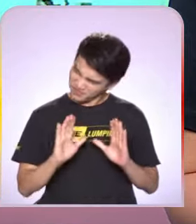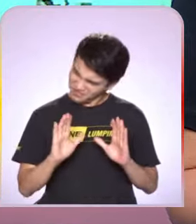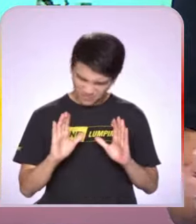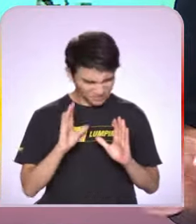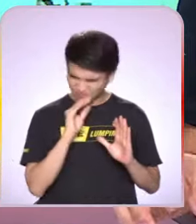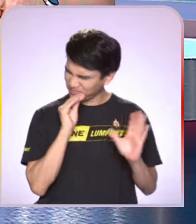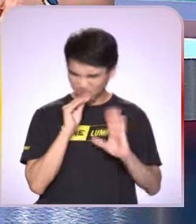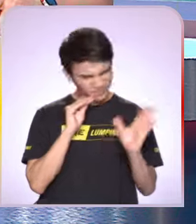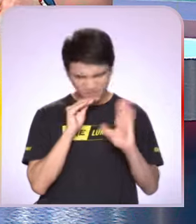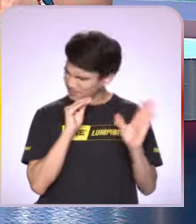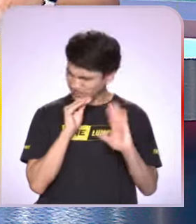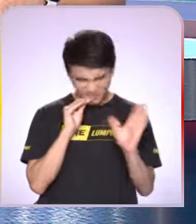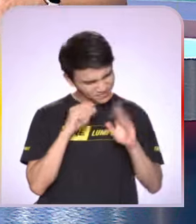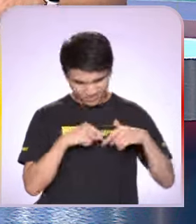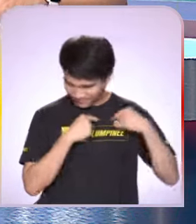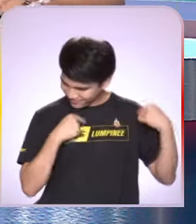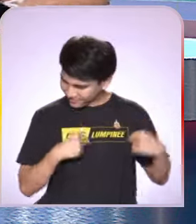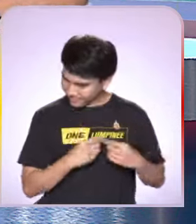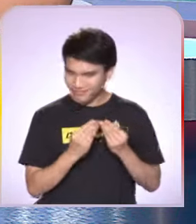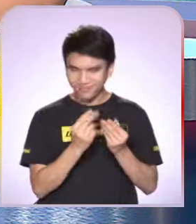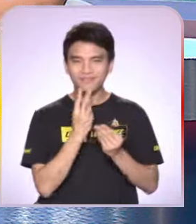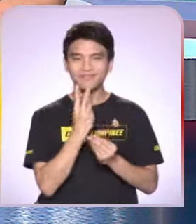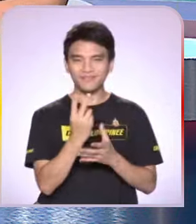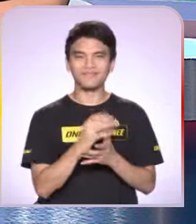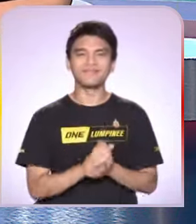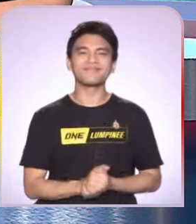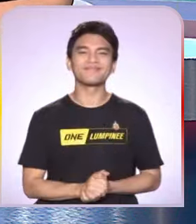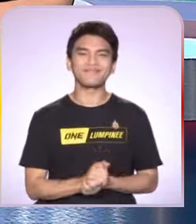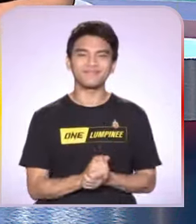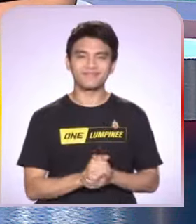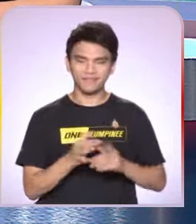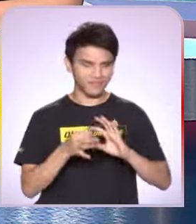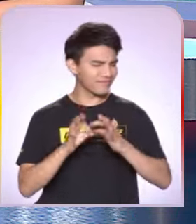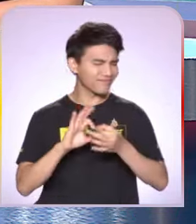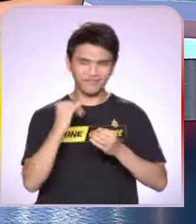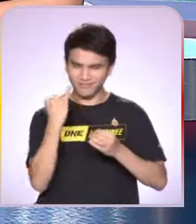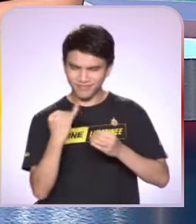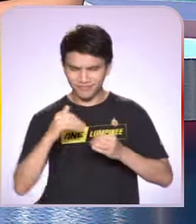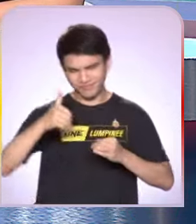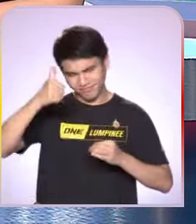ดีแล้วพี่ไม่พูด เป็นกำลังใจ รอชมกัน นะฮะเกมกีฬาล่ะมีแพ้มีชนะนะครับ